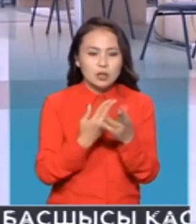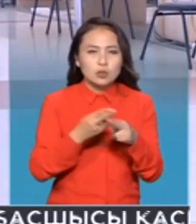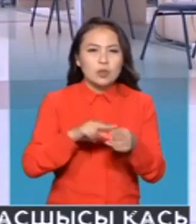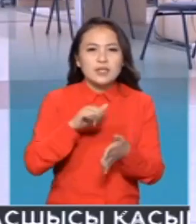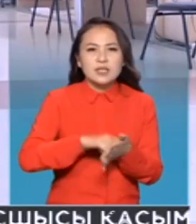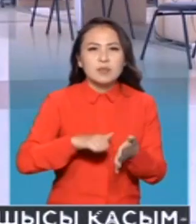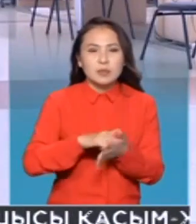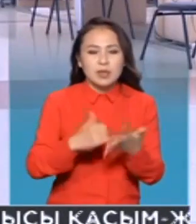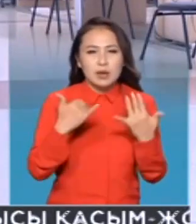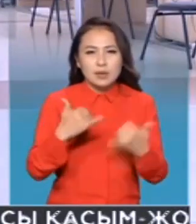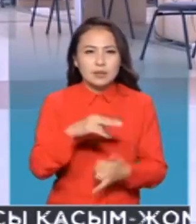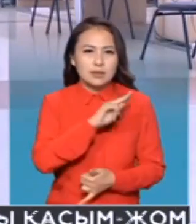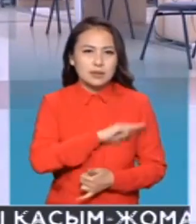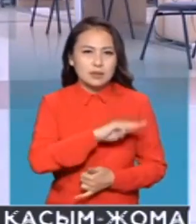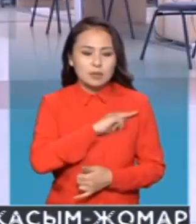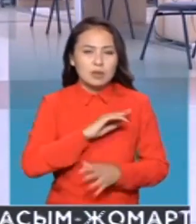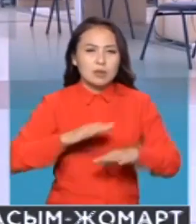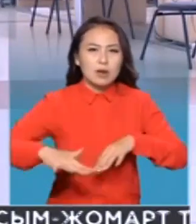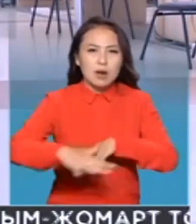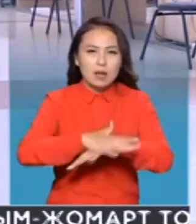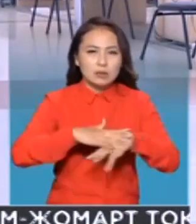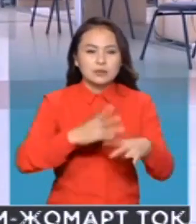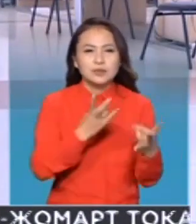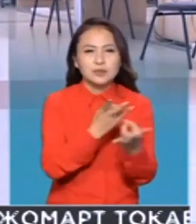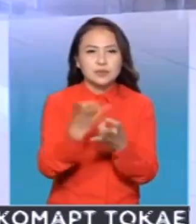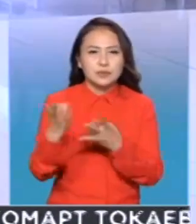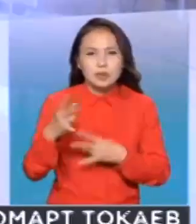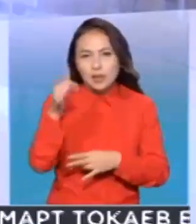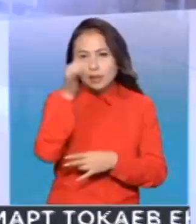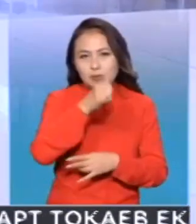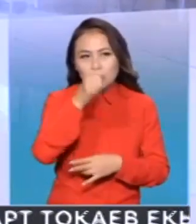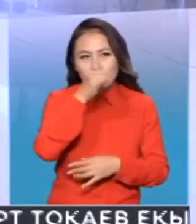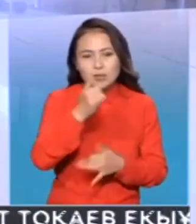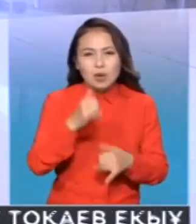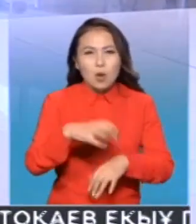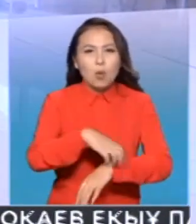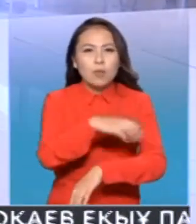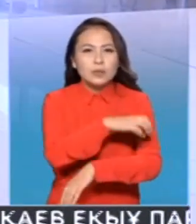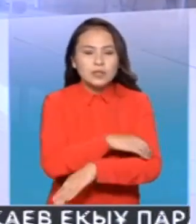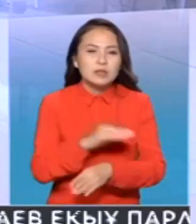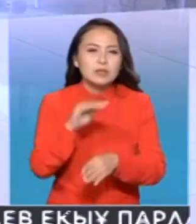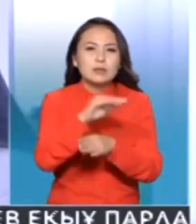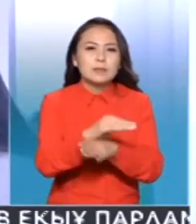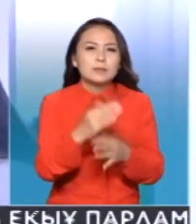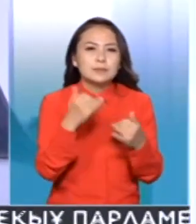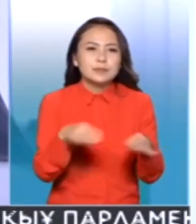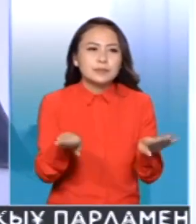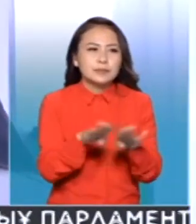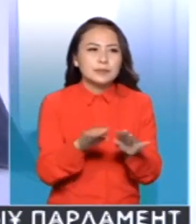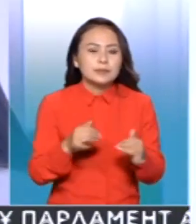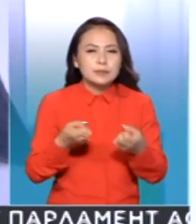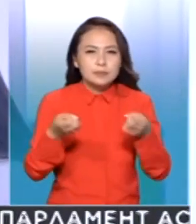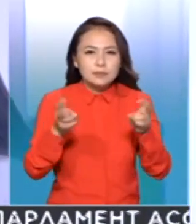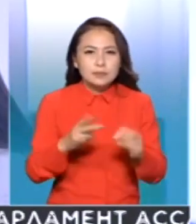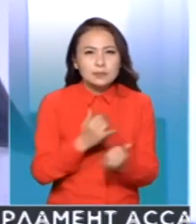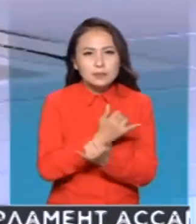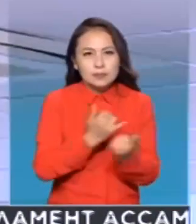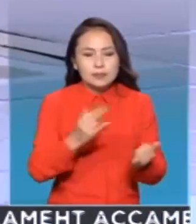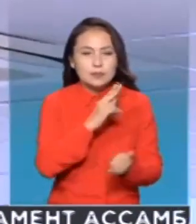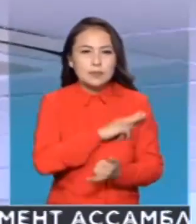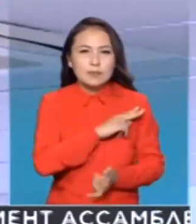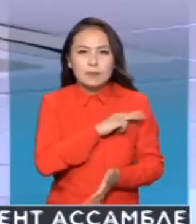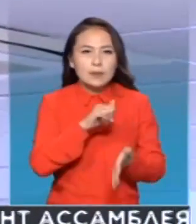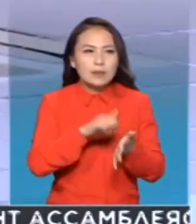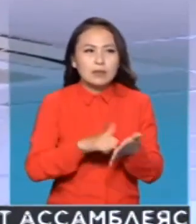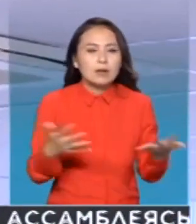қазір халық өзіне керек қызметті ала алмау үстінде. Ал комитеттегілер болса, оларда арнайы жүйенің істен шығуына